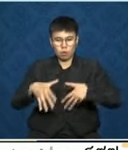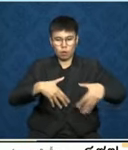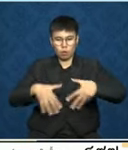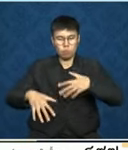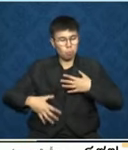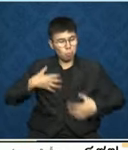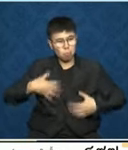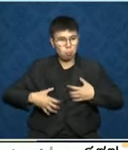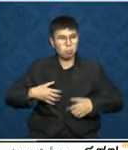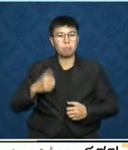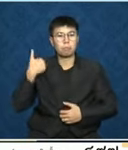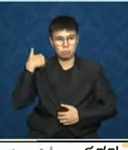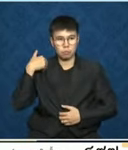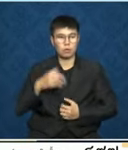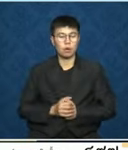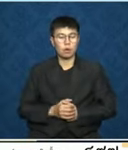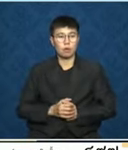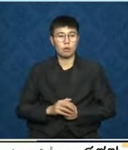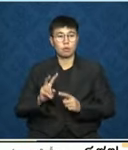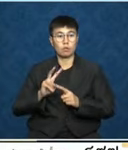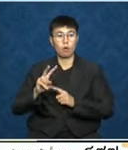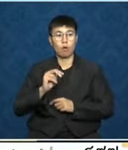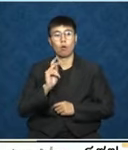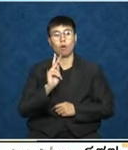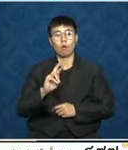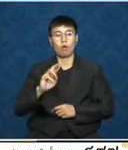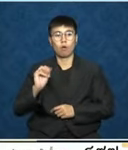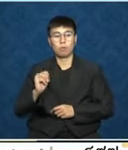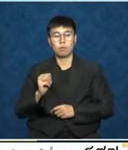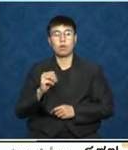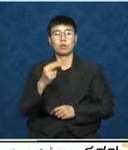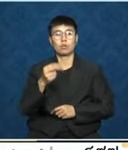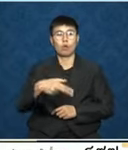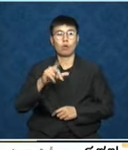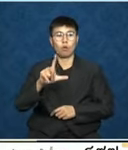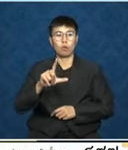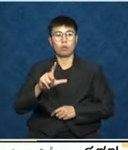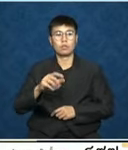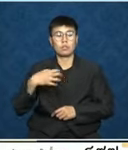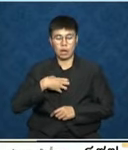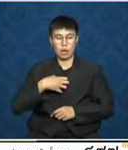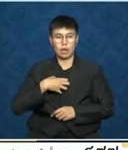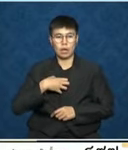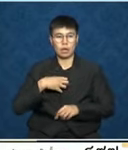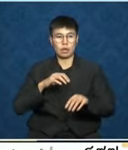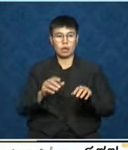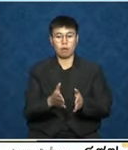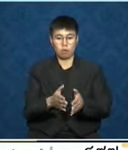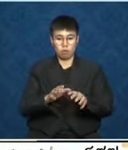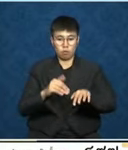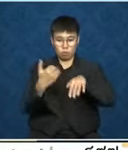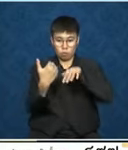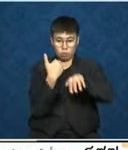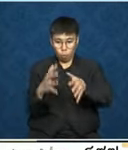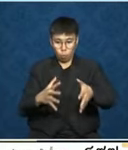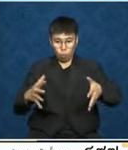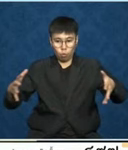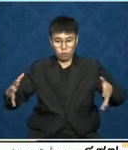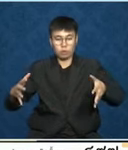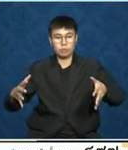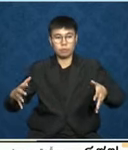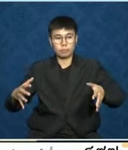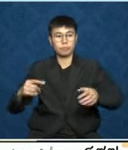มาก 2ขอให้กรมทางหลวงเร่งรัดการขยายถนนเส้นทางหลวง 2389แกล้งคล้อบ้านแท่น